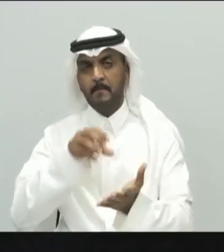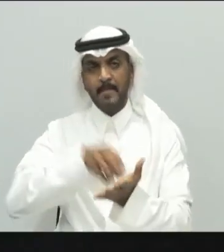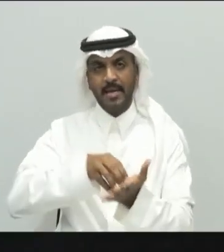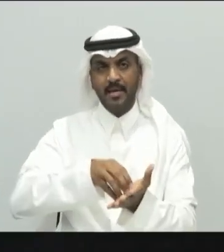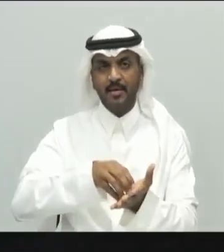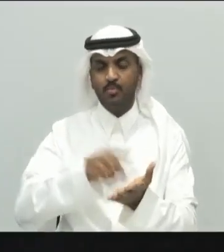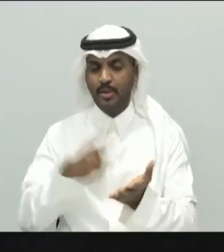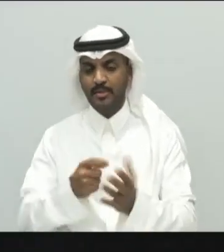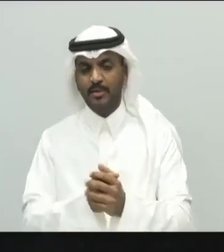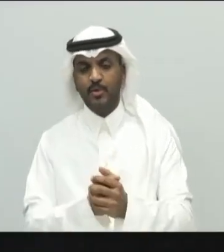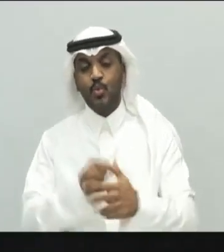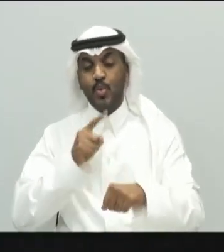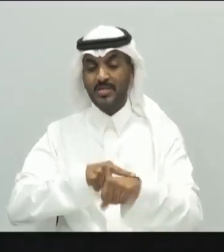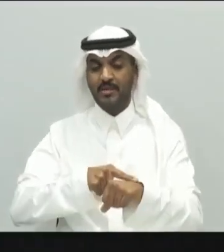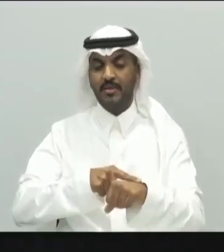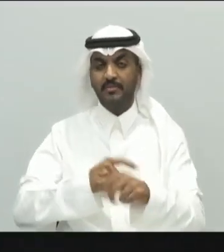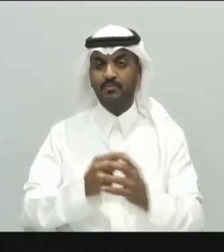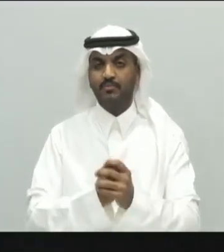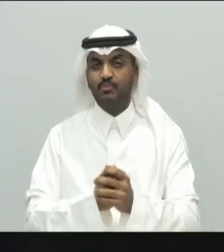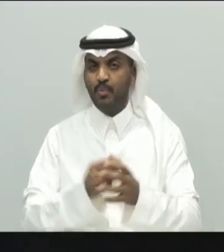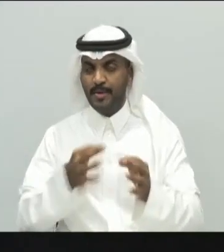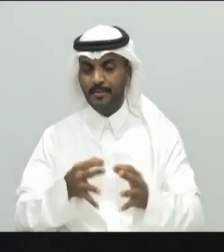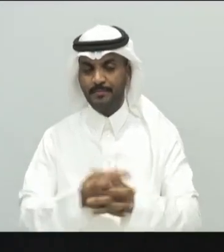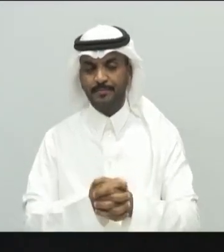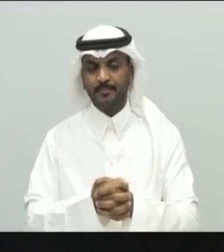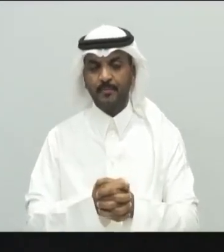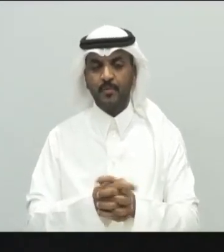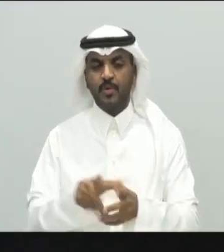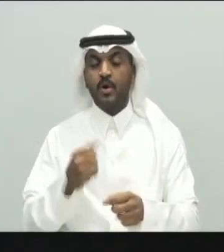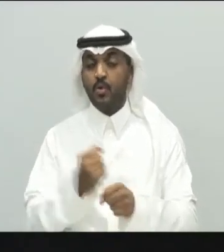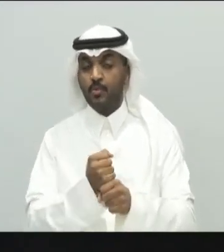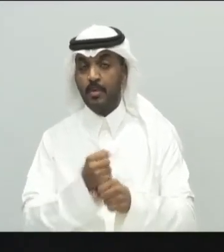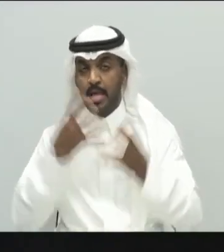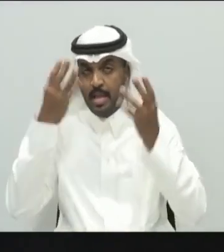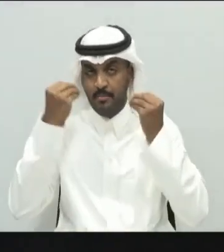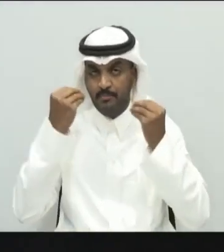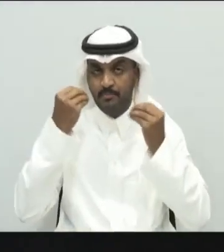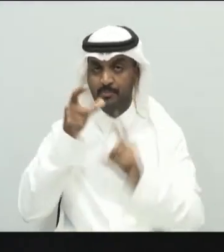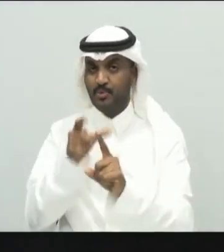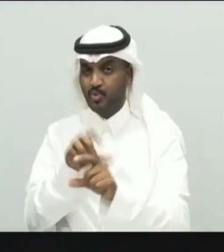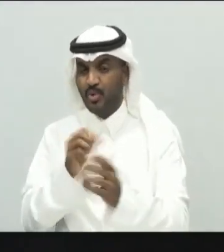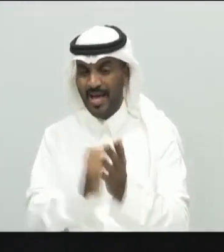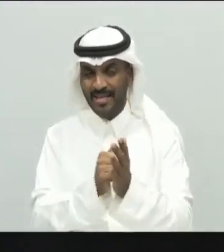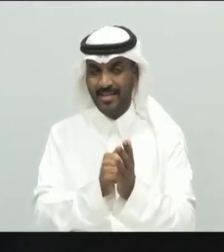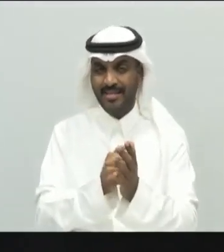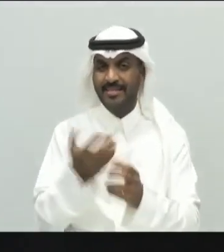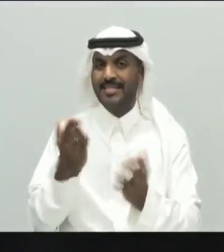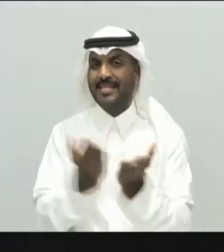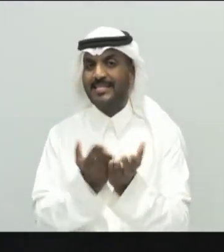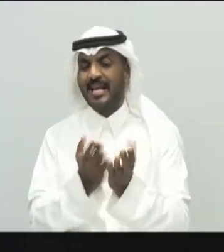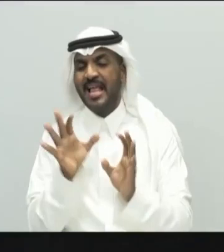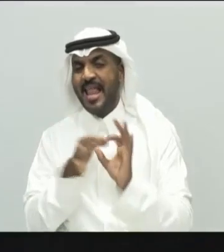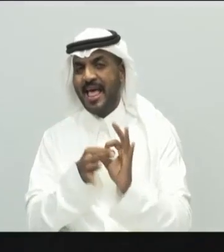محدد وزمن معين ويقوم علم السكان على دراسه العلاقه